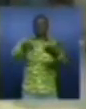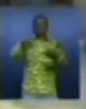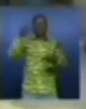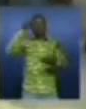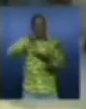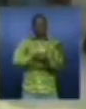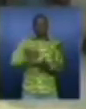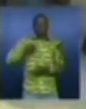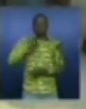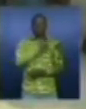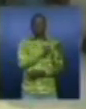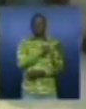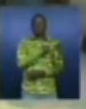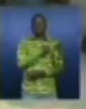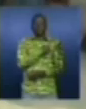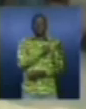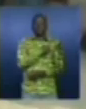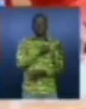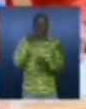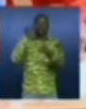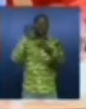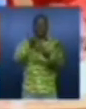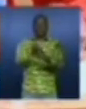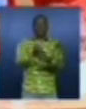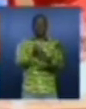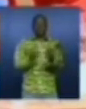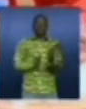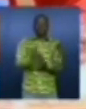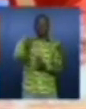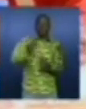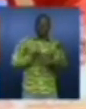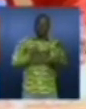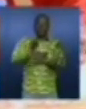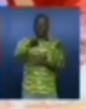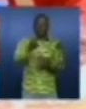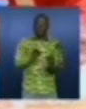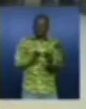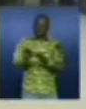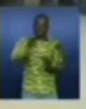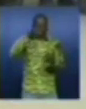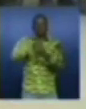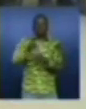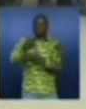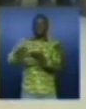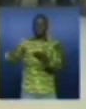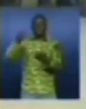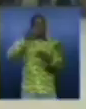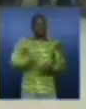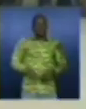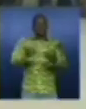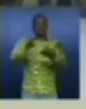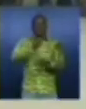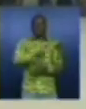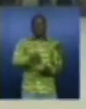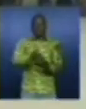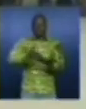militants. Objectif, passer le message et expliquer dans les détails les consignes du parti. Il s'est